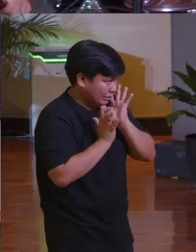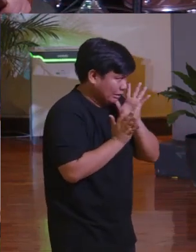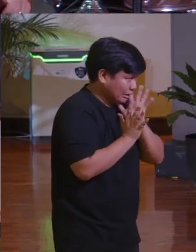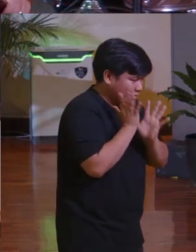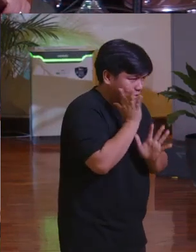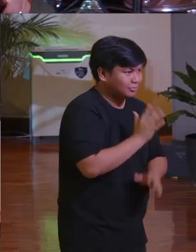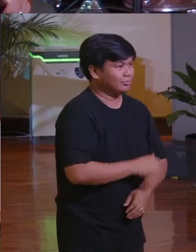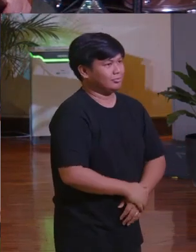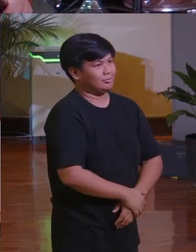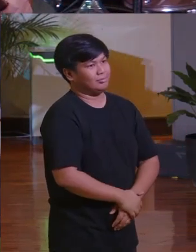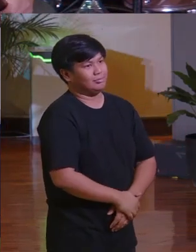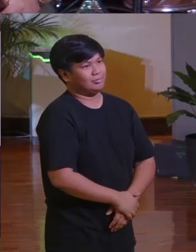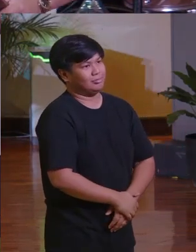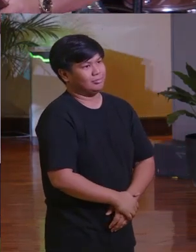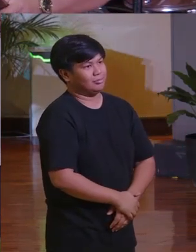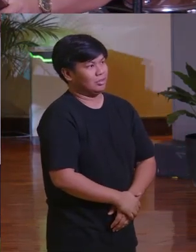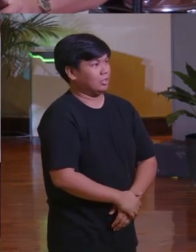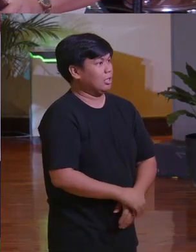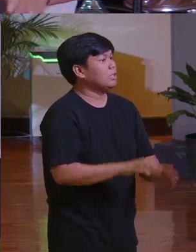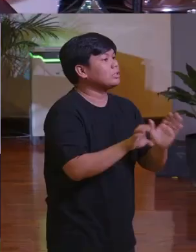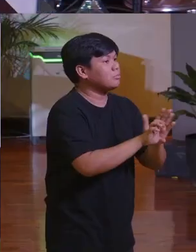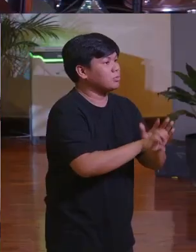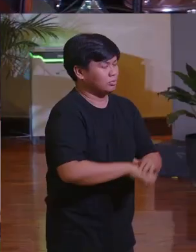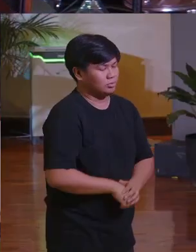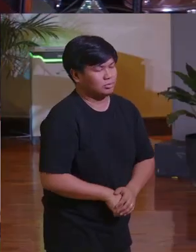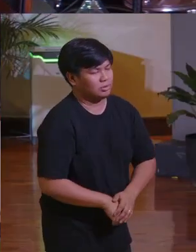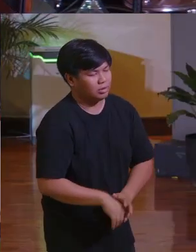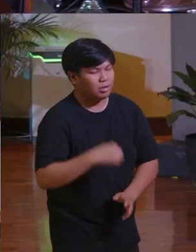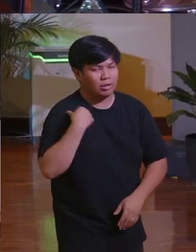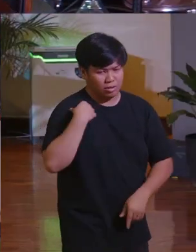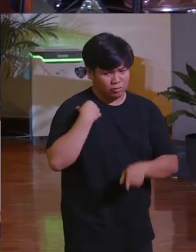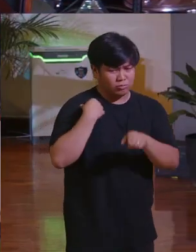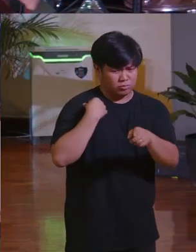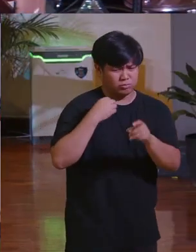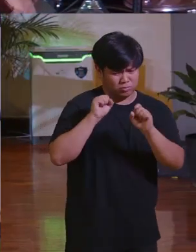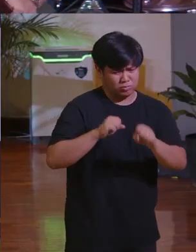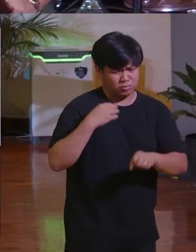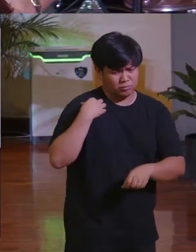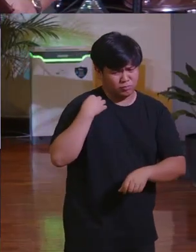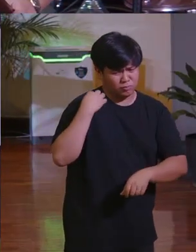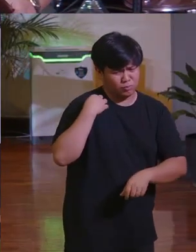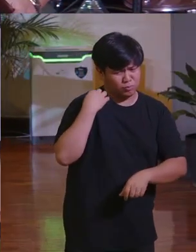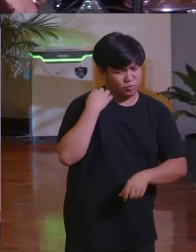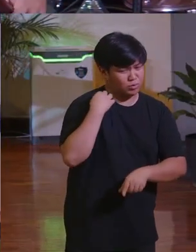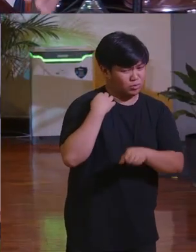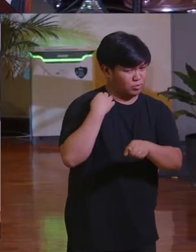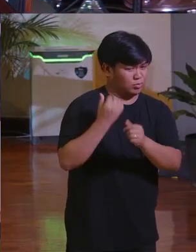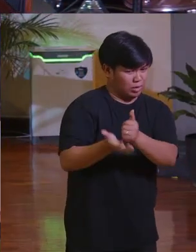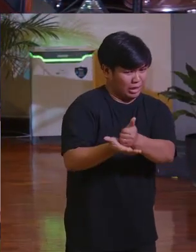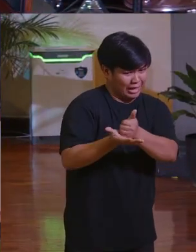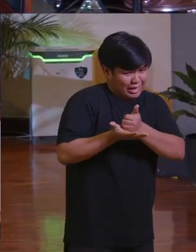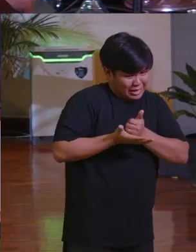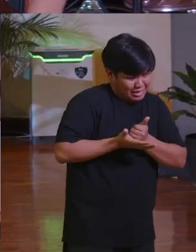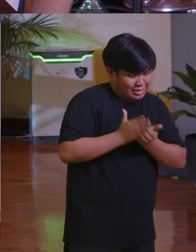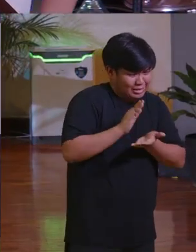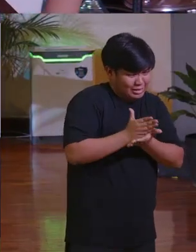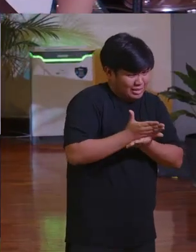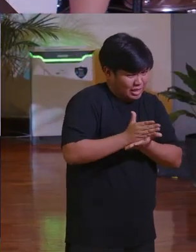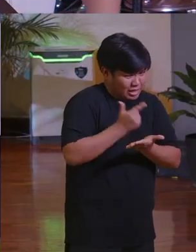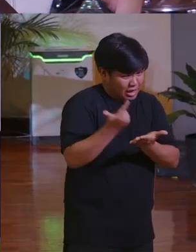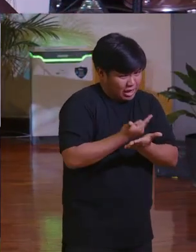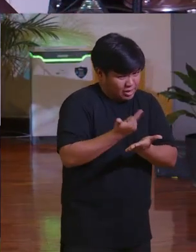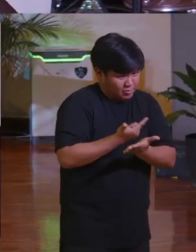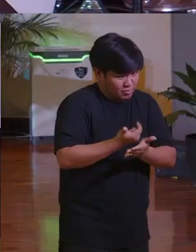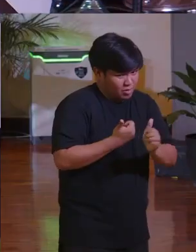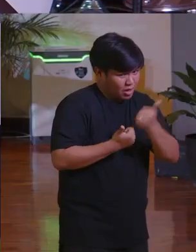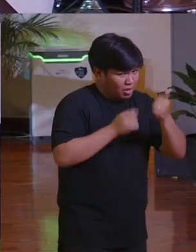challenge na maglingkod, maging volunteer sa Ortigas Community Outreach para kayo ay magbahagi ng gospel